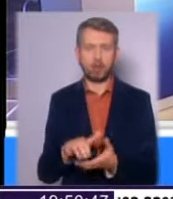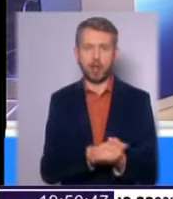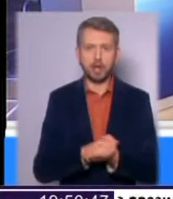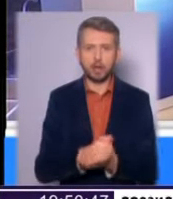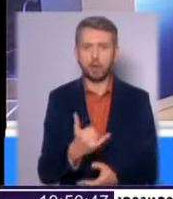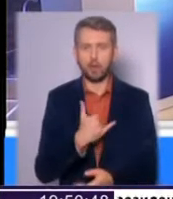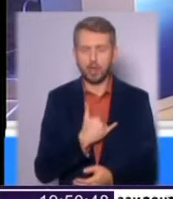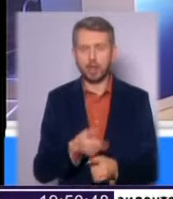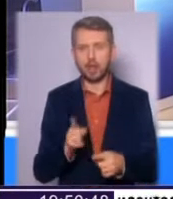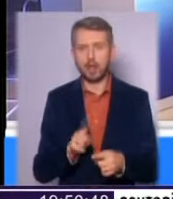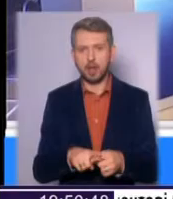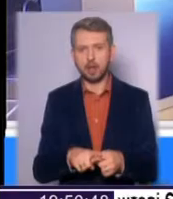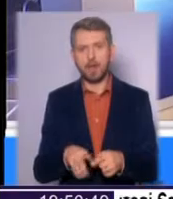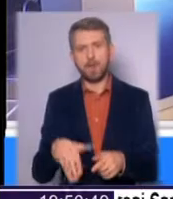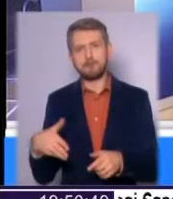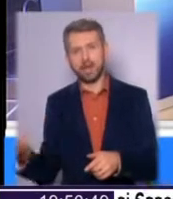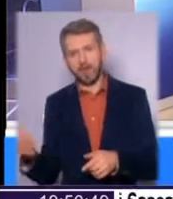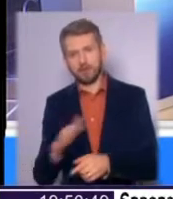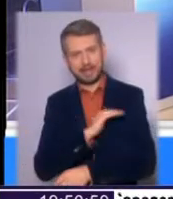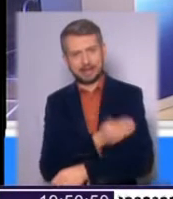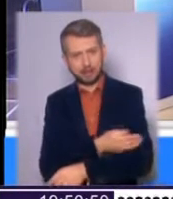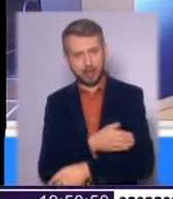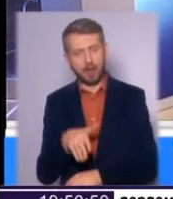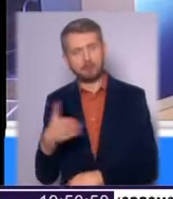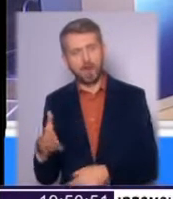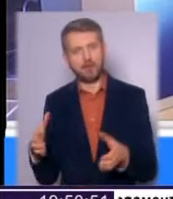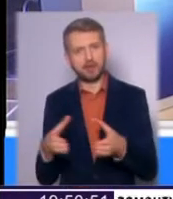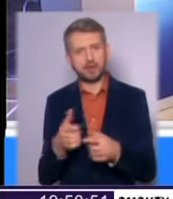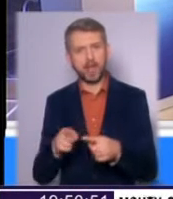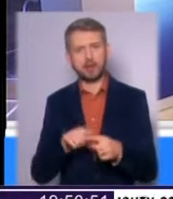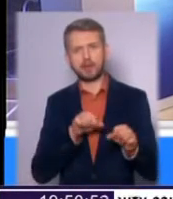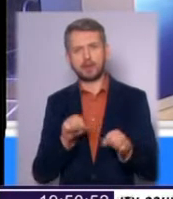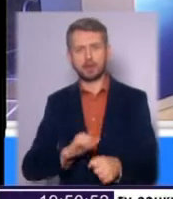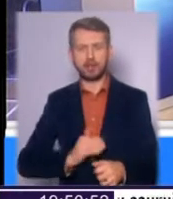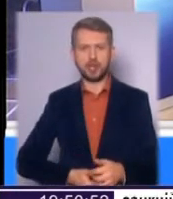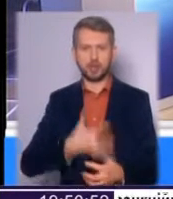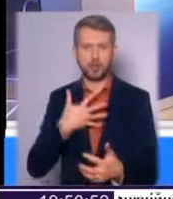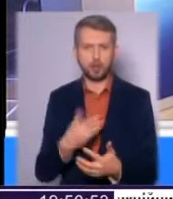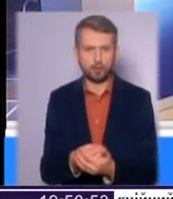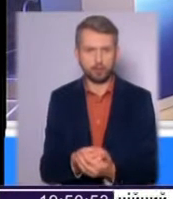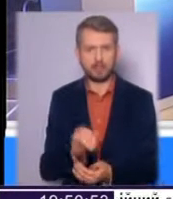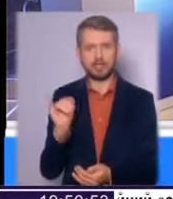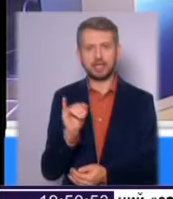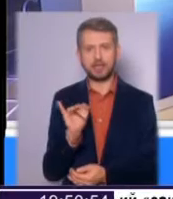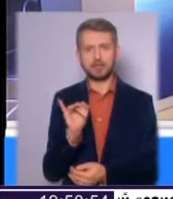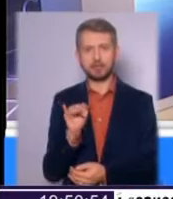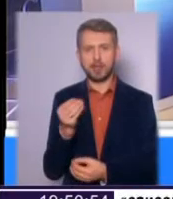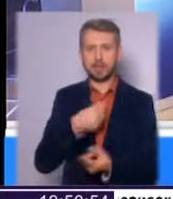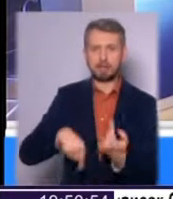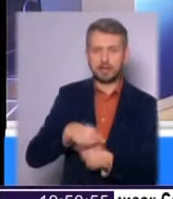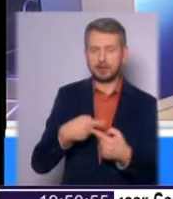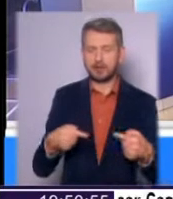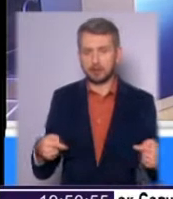у нас это правые силы. Правые это защита частной собственности и